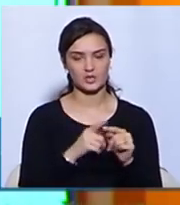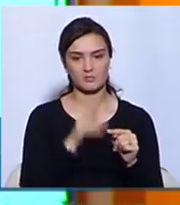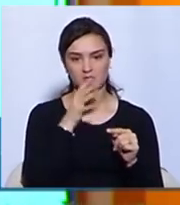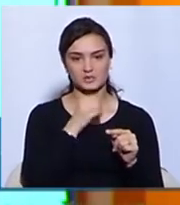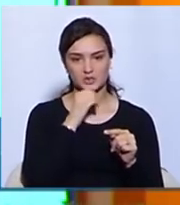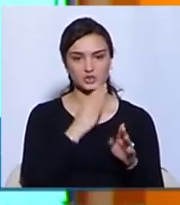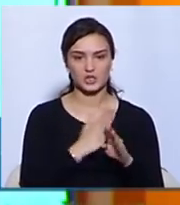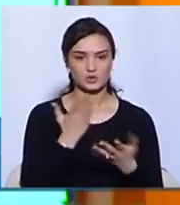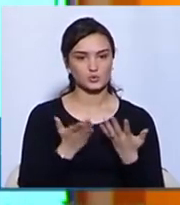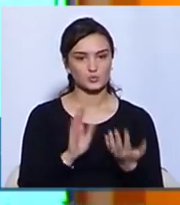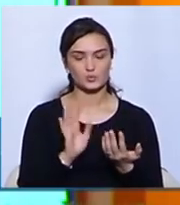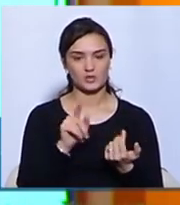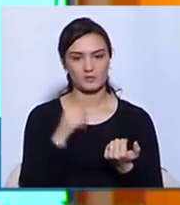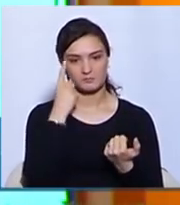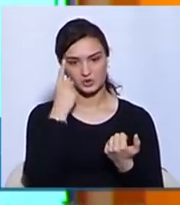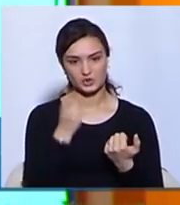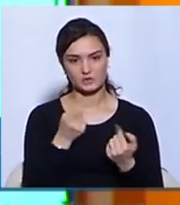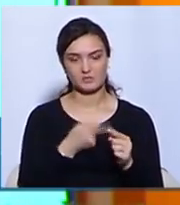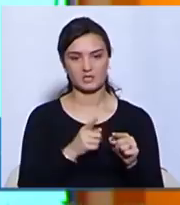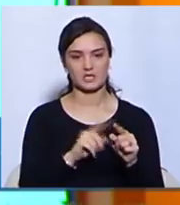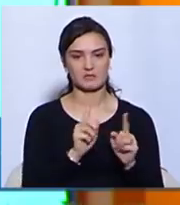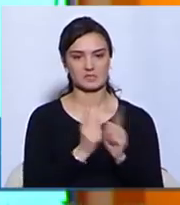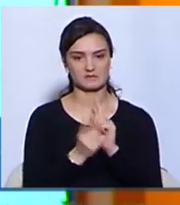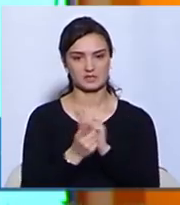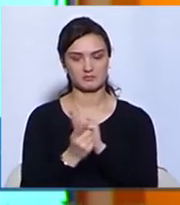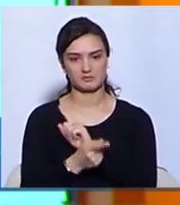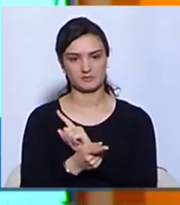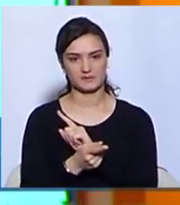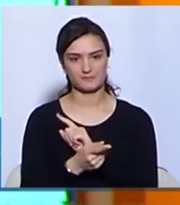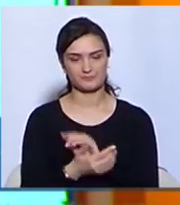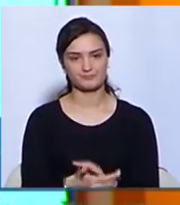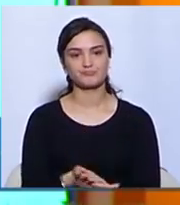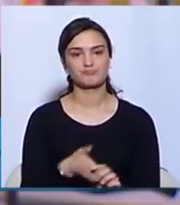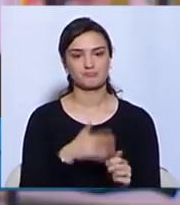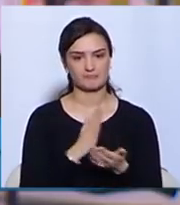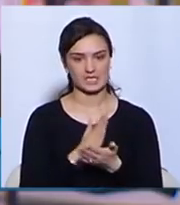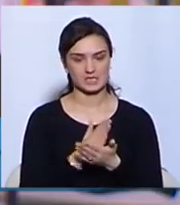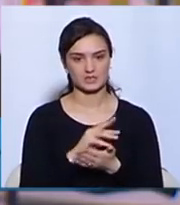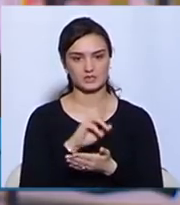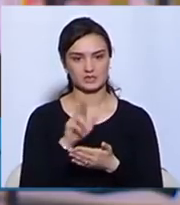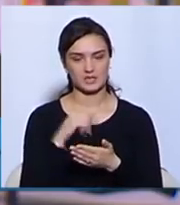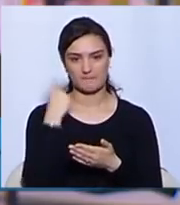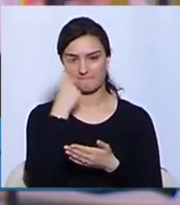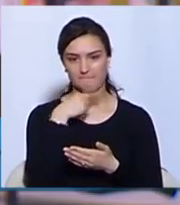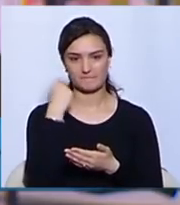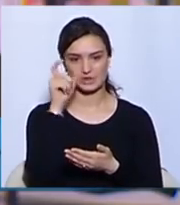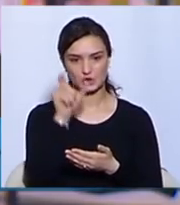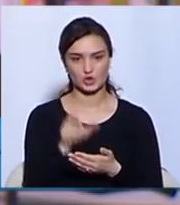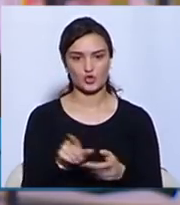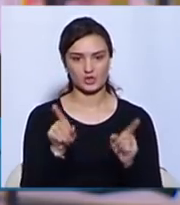ასაკში და არის თუ არა მინიშნება რაიმე ცვლილებებზე? მინიშნება არის და